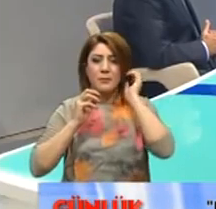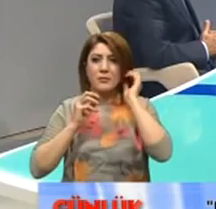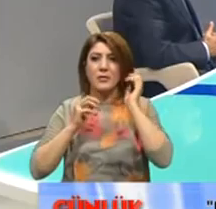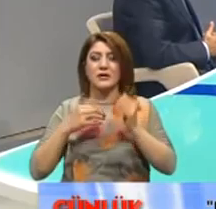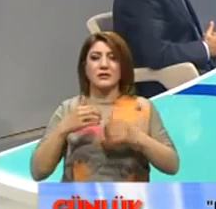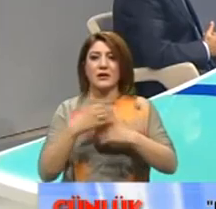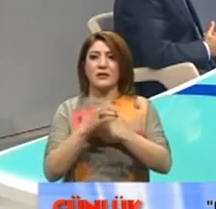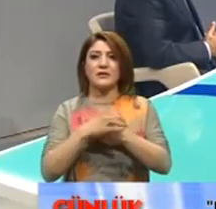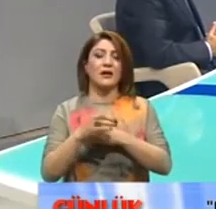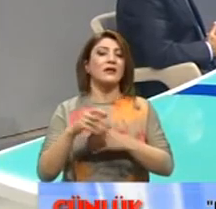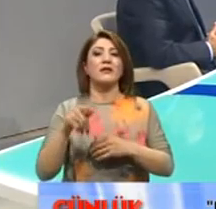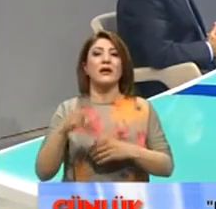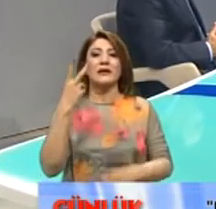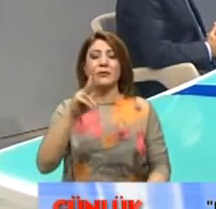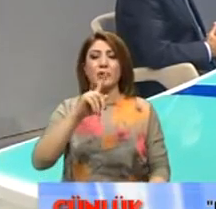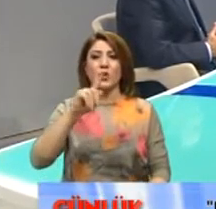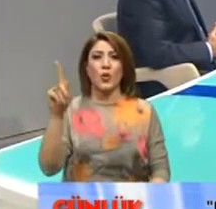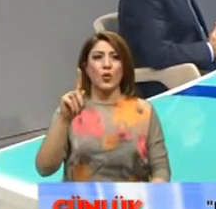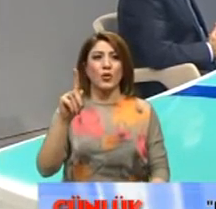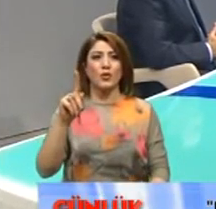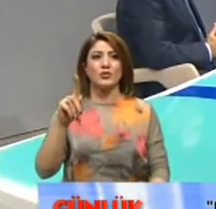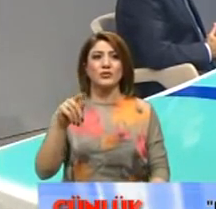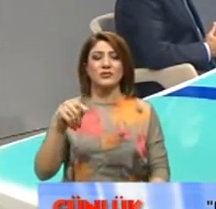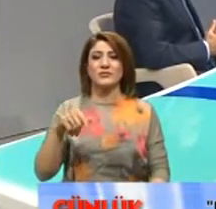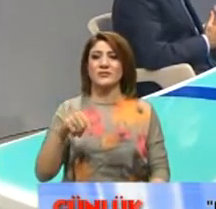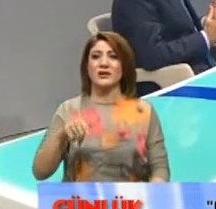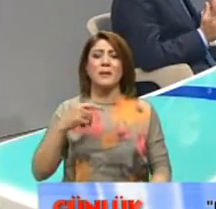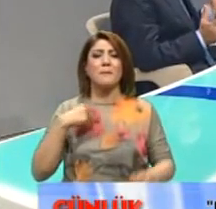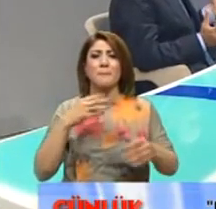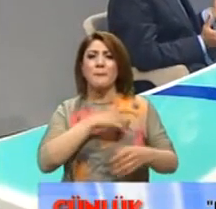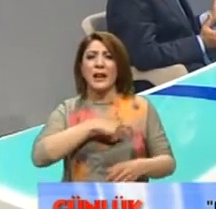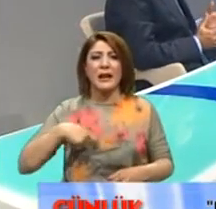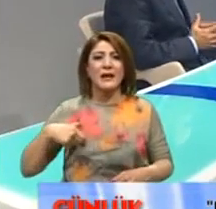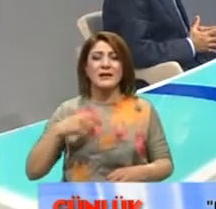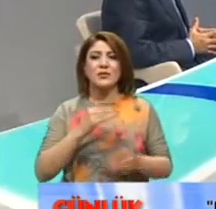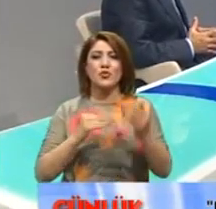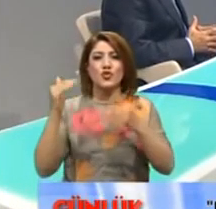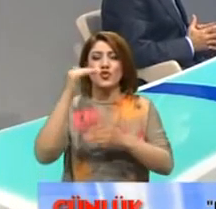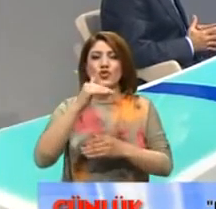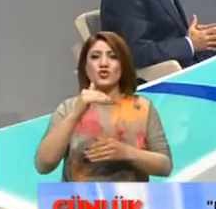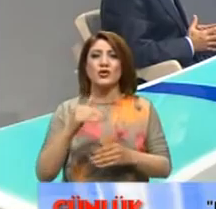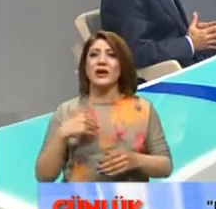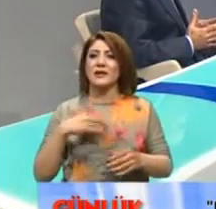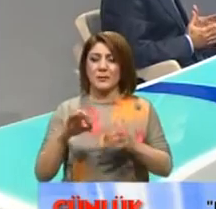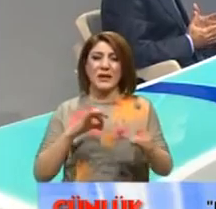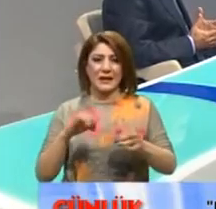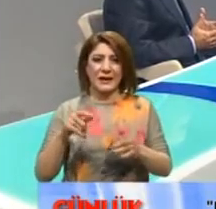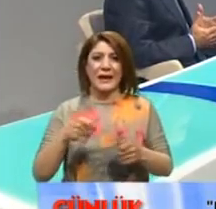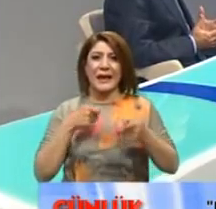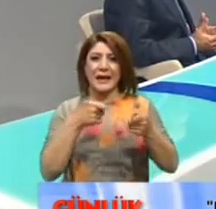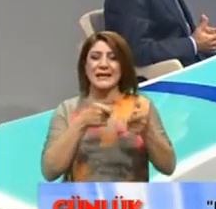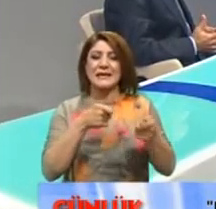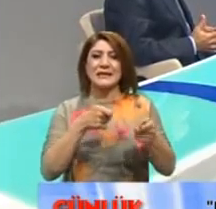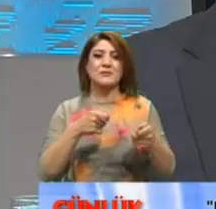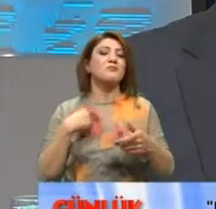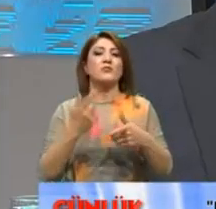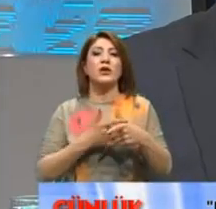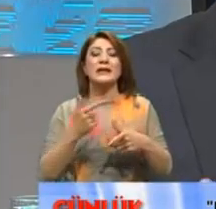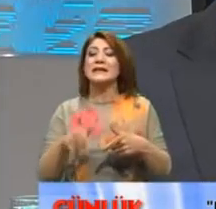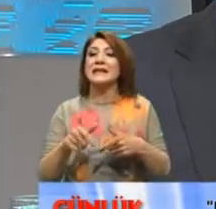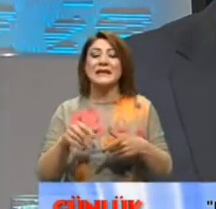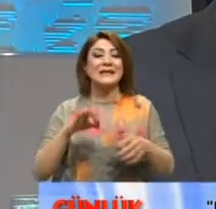Antalya 2010'da atandım. Milli Eğitim'in üst kademedeki yöneticilerle böyle bir toplantı esnasında dedim ki değerlerimizi nasıl